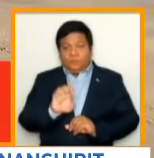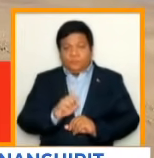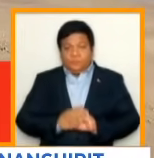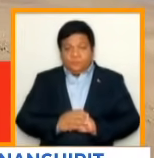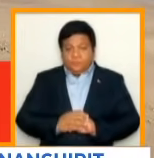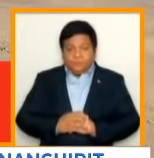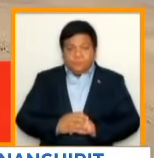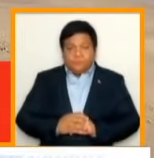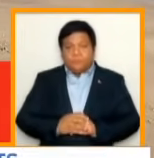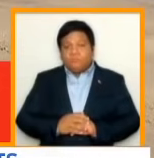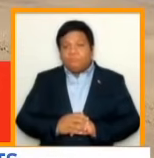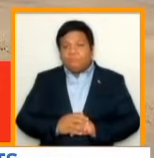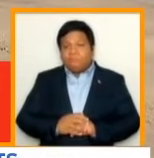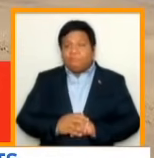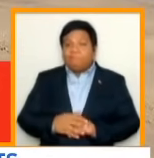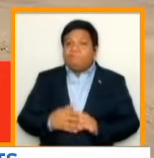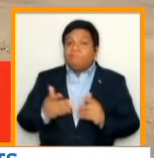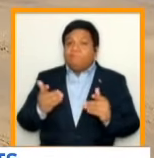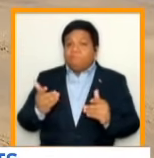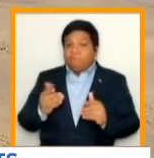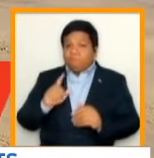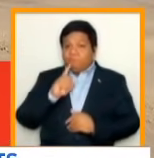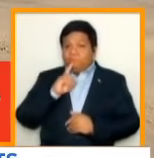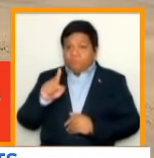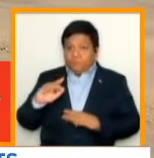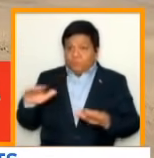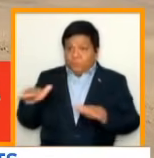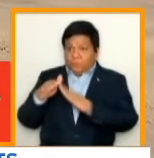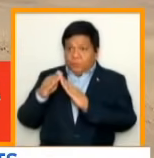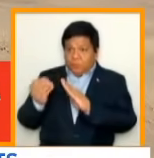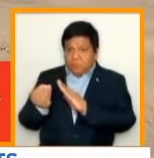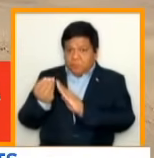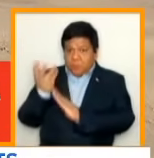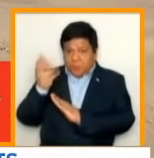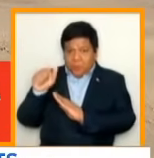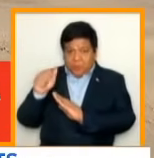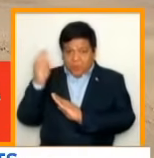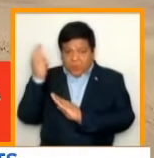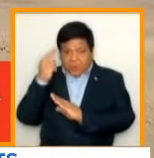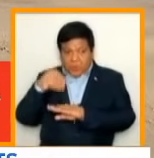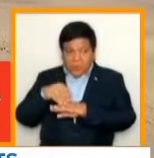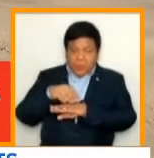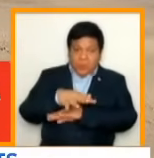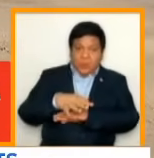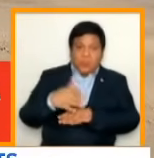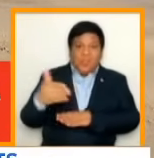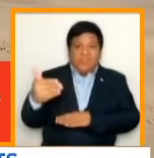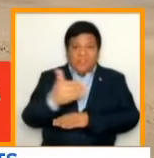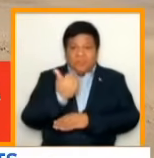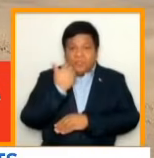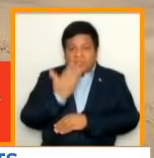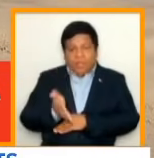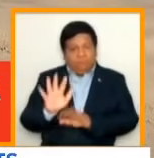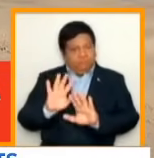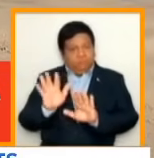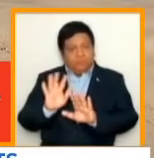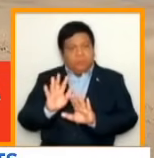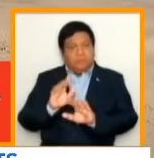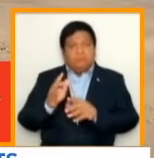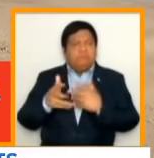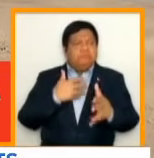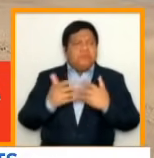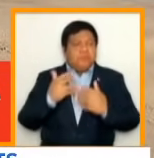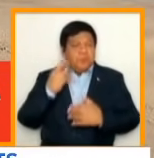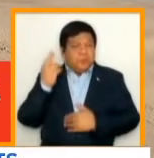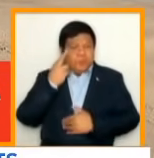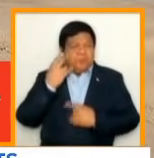Maris, hindi raw yung mga aktibidad ng bulkan yung sanhi ng fish kill dito sa Taal Lake. Gayunman, anuman yung dahilan, malaking dagok